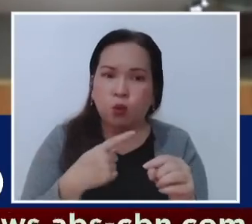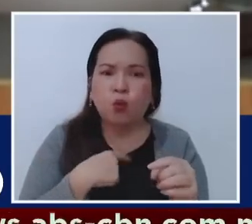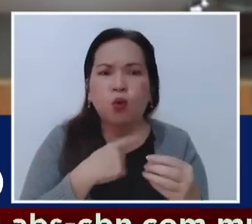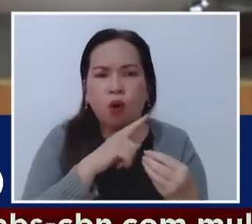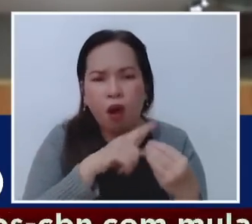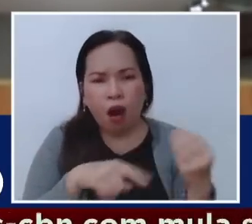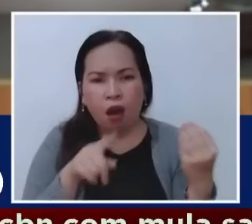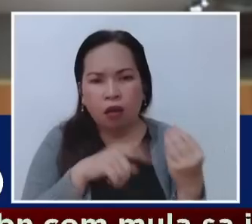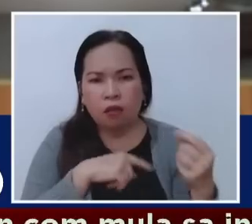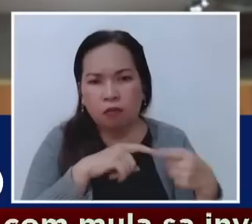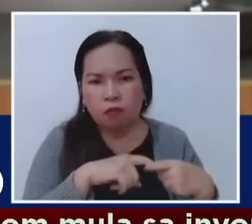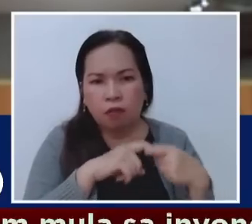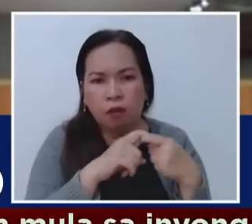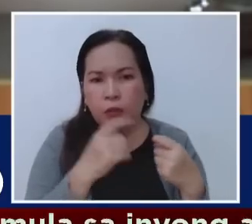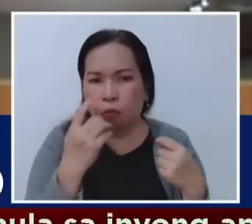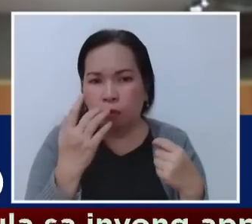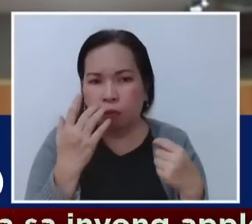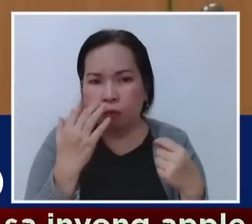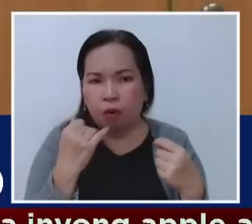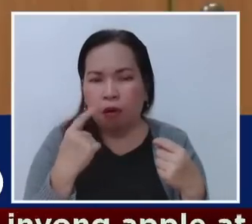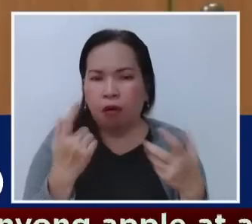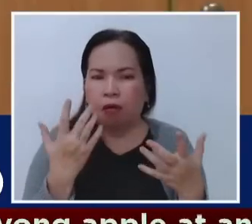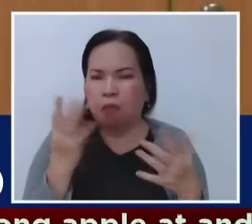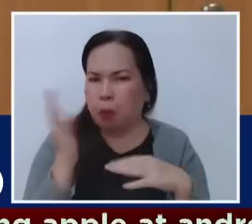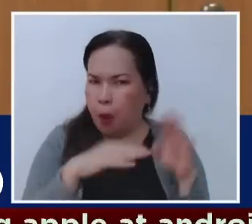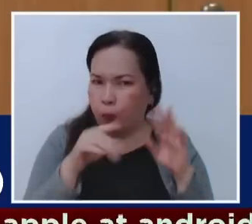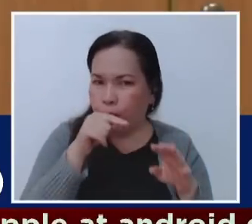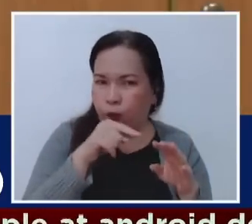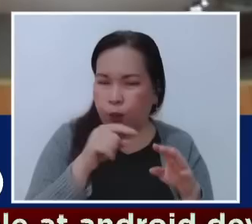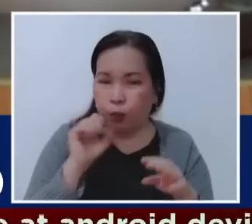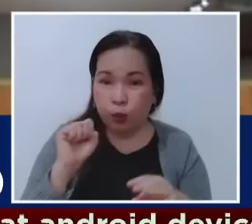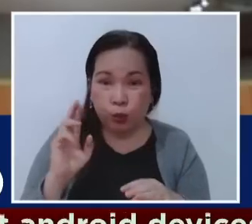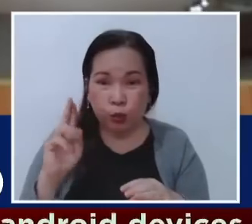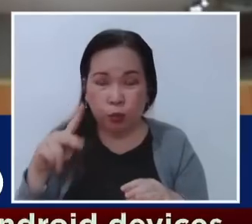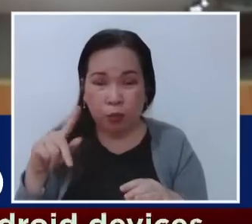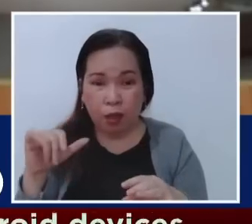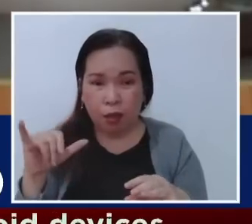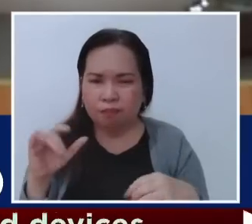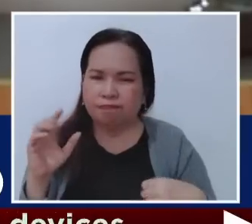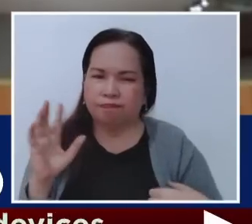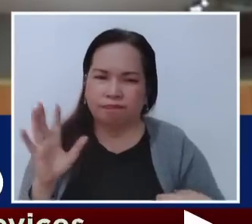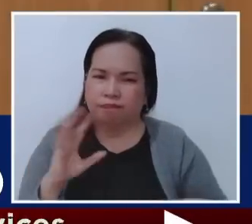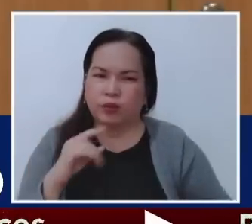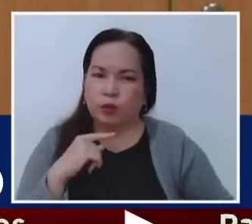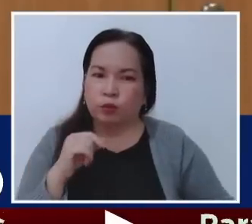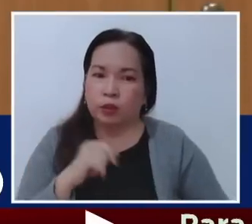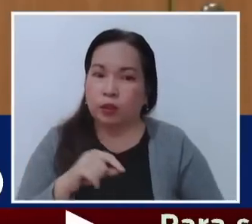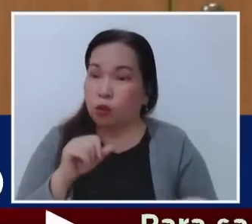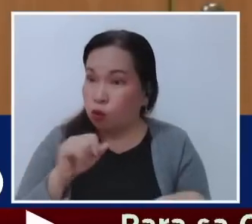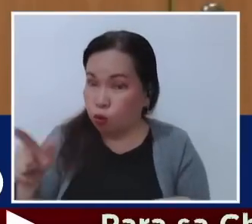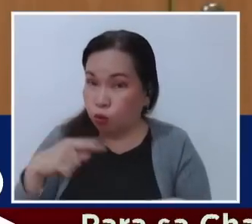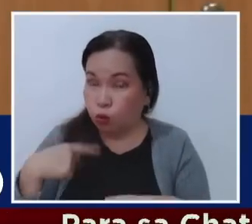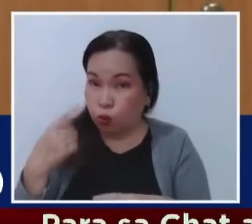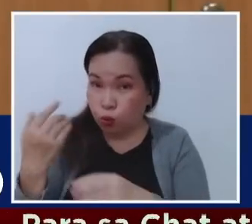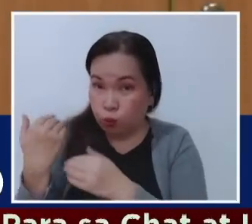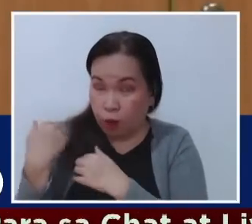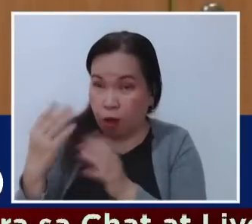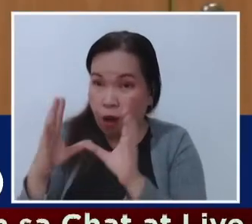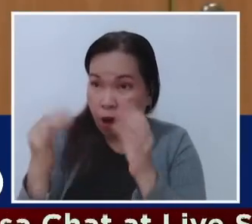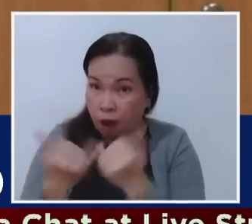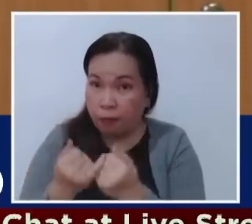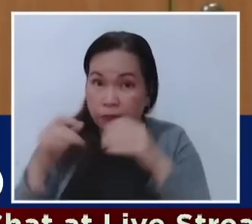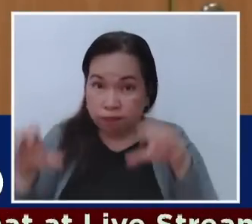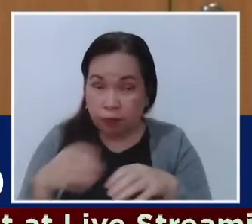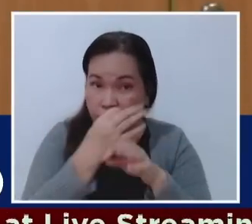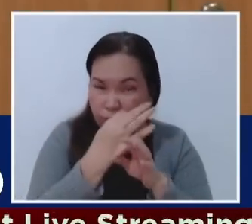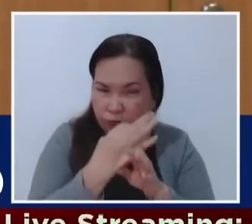flight because of supply chain problems. Ito ang mas mahalaga. Ginawa mo ba lahat? Kasi kung hindi mo ginawa yon,